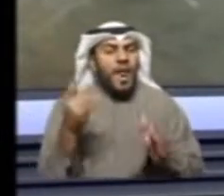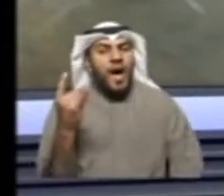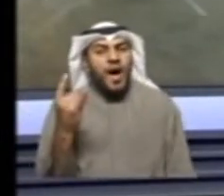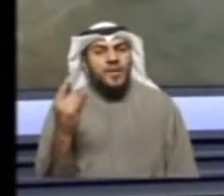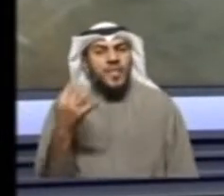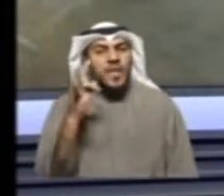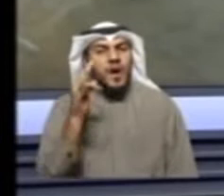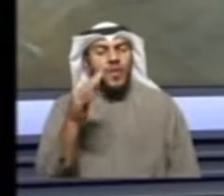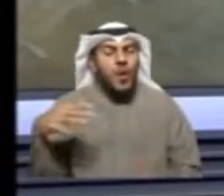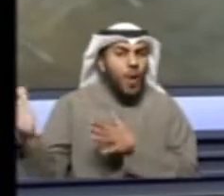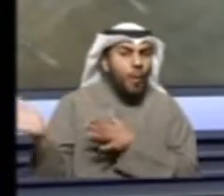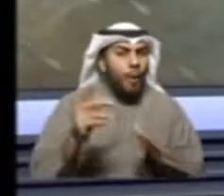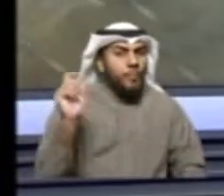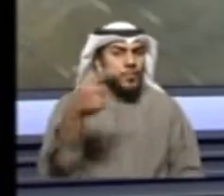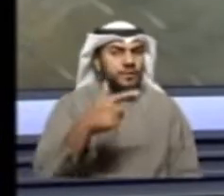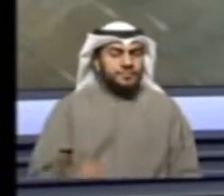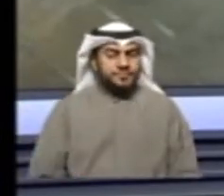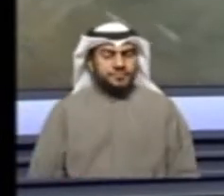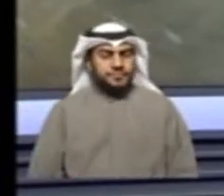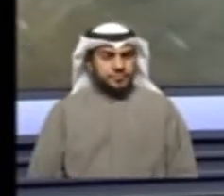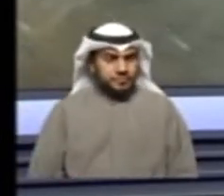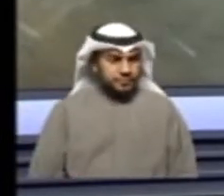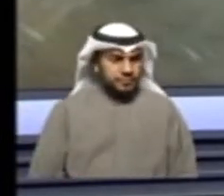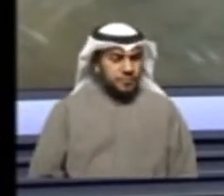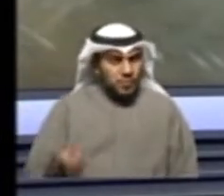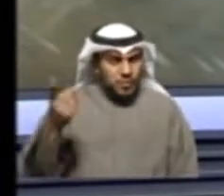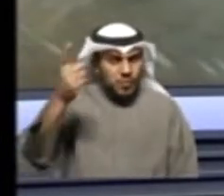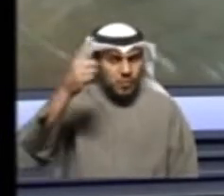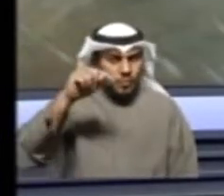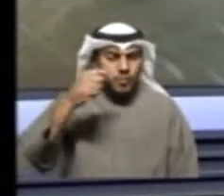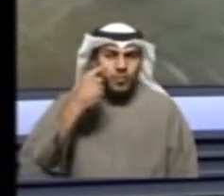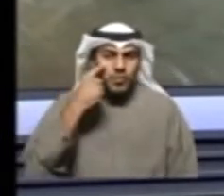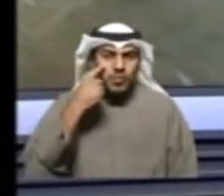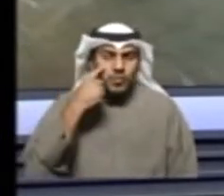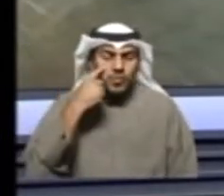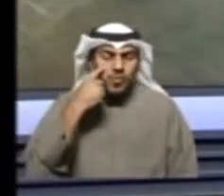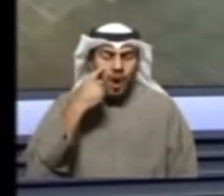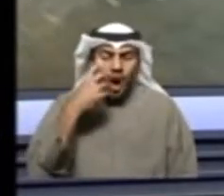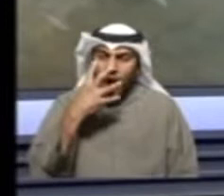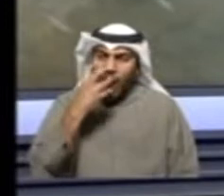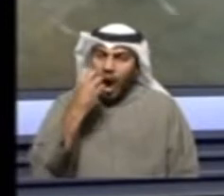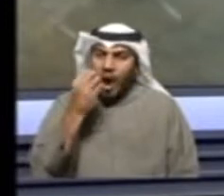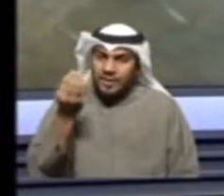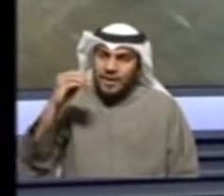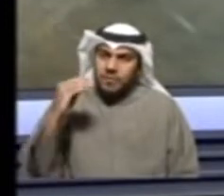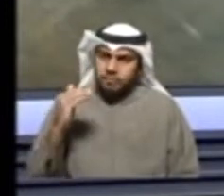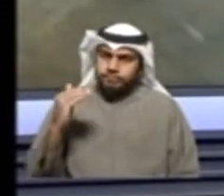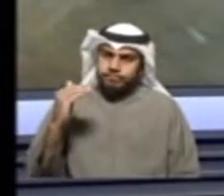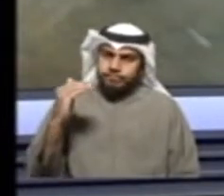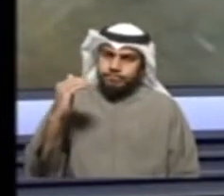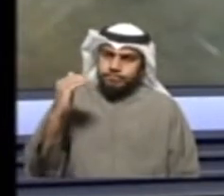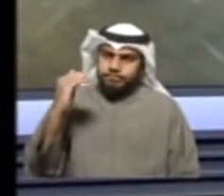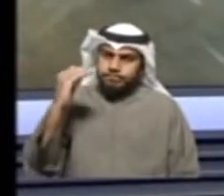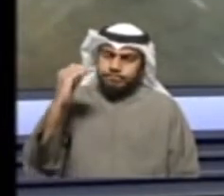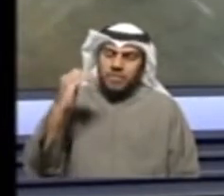30 كيلو متر في الساعة. في منتصف أو ابتداء من منتصف نهار يوم الغد راح نلاحظ ارتفاع في درجات الحرارة مقارنة مع الأيام